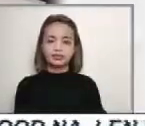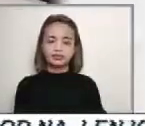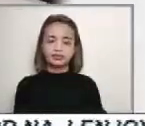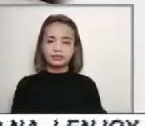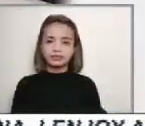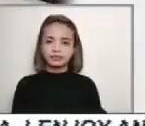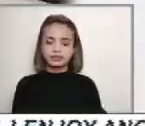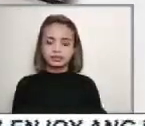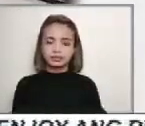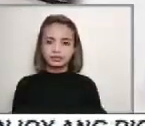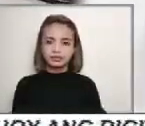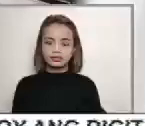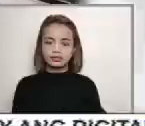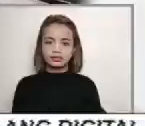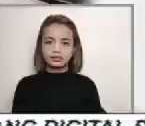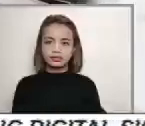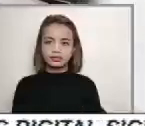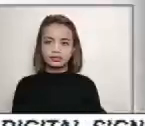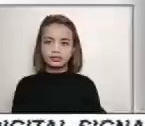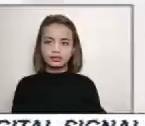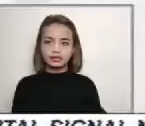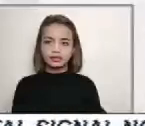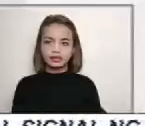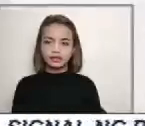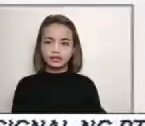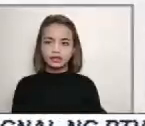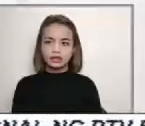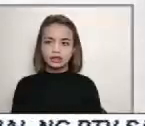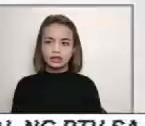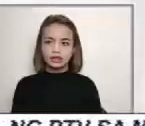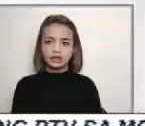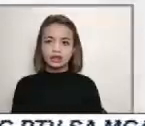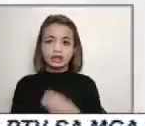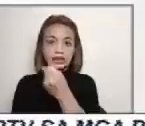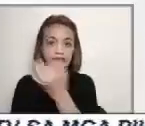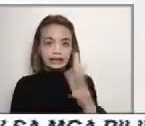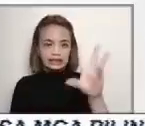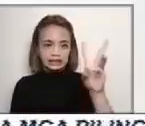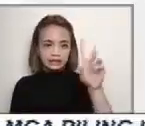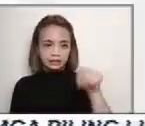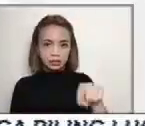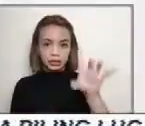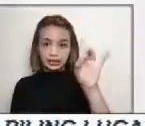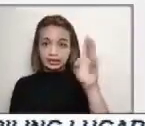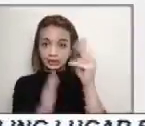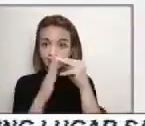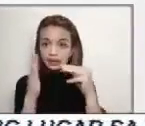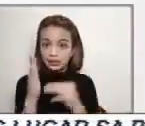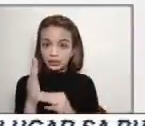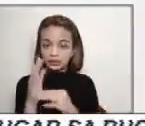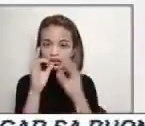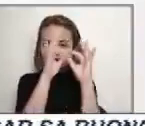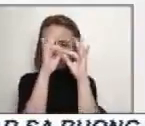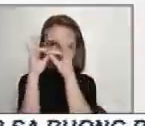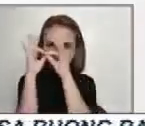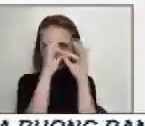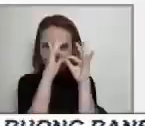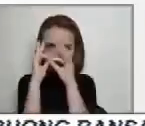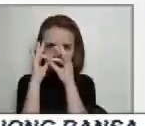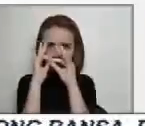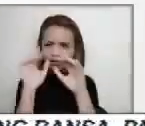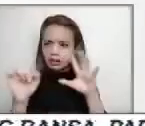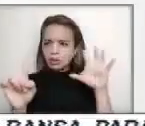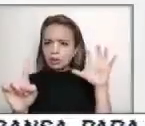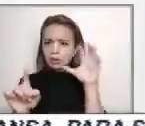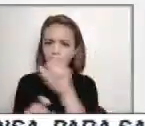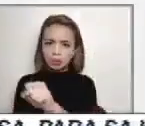ng 374,000 pesos. Arestado na ang top 6 most wanted person ng Cagayan na top 16 most wanted din sa Taguig